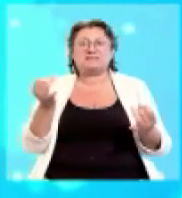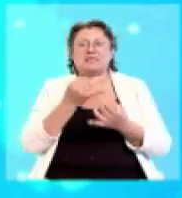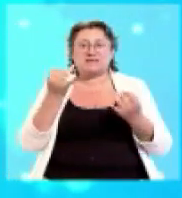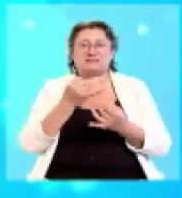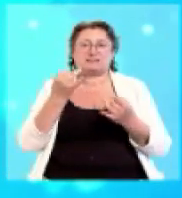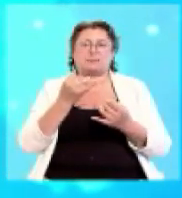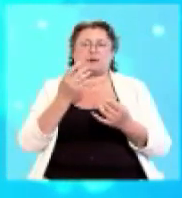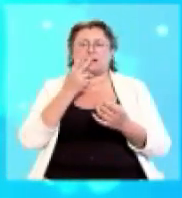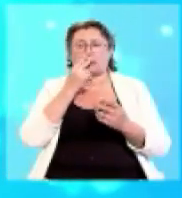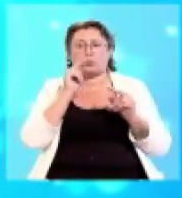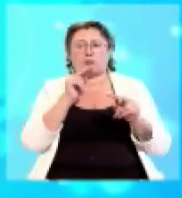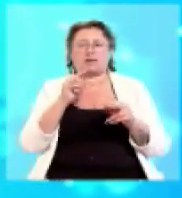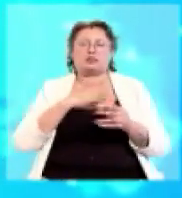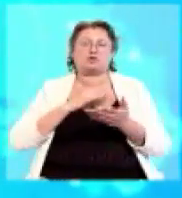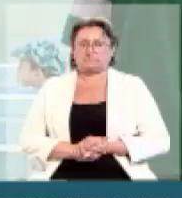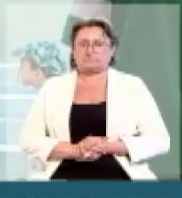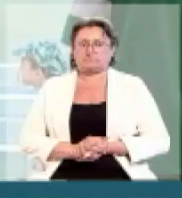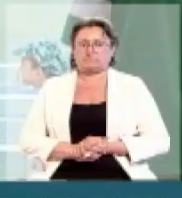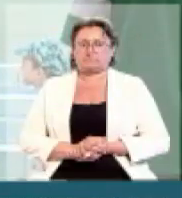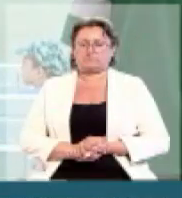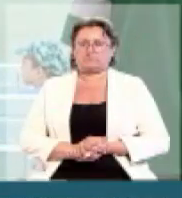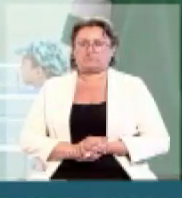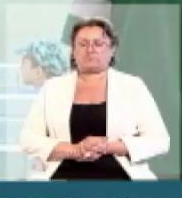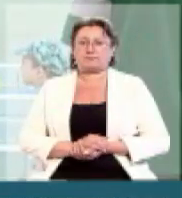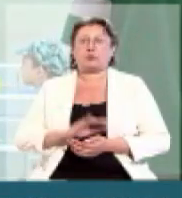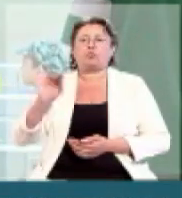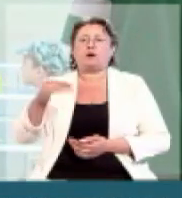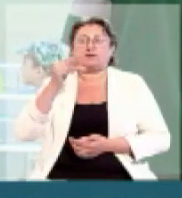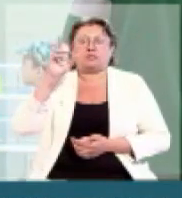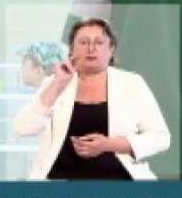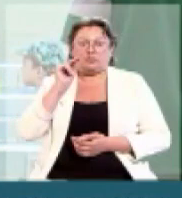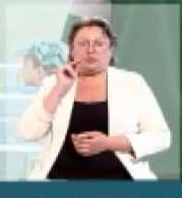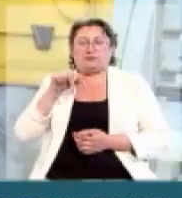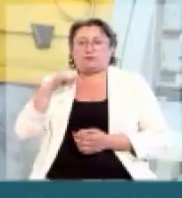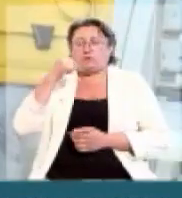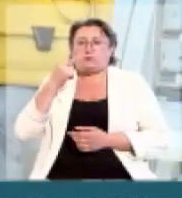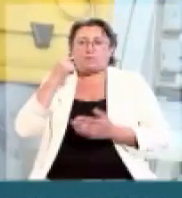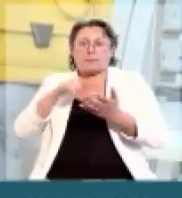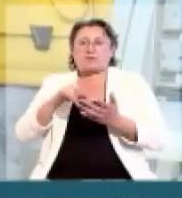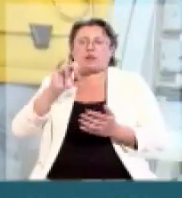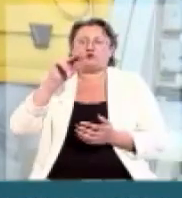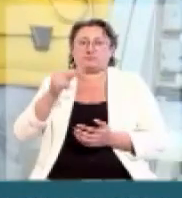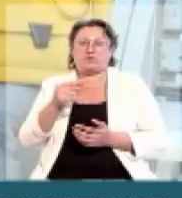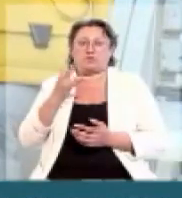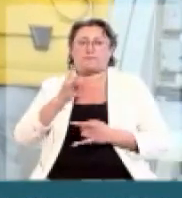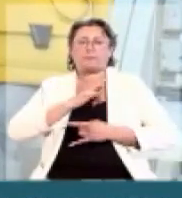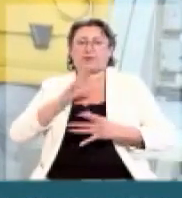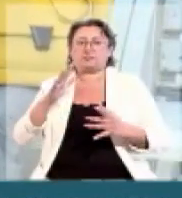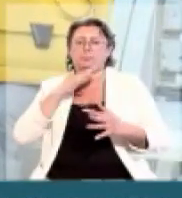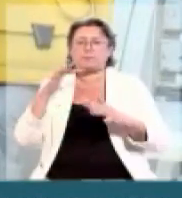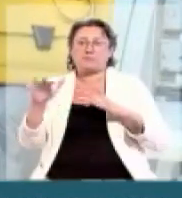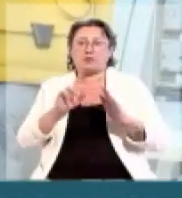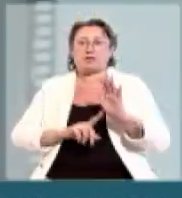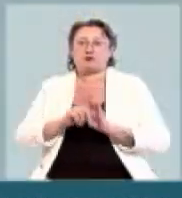завораживающим действом наблюдала Маргарита Иванова. Юбилейная дата в этом году выпала на четверг, однако многие праздничные